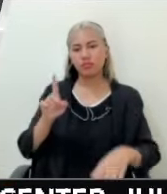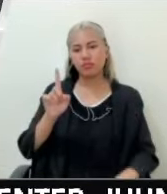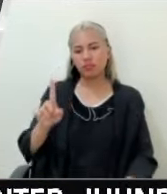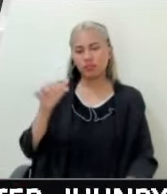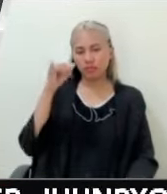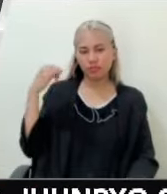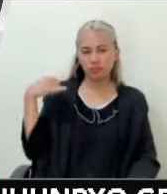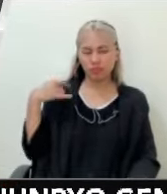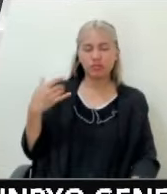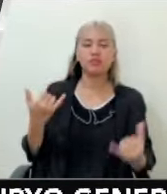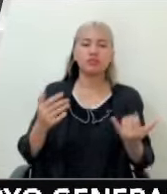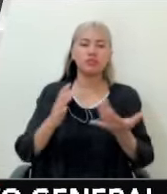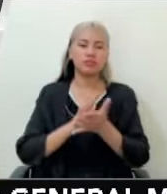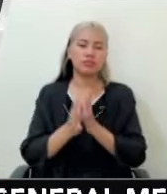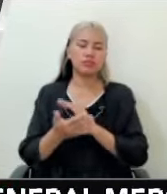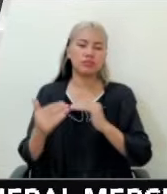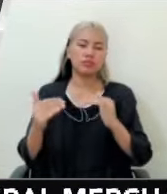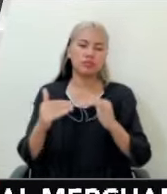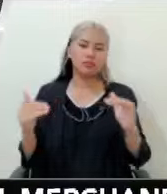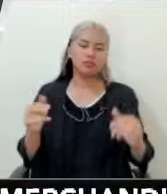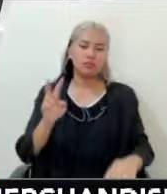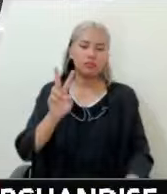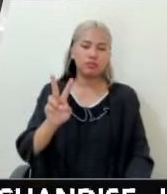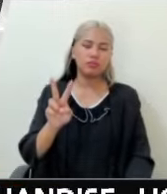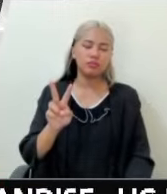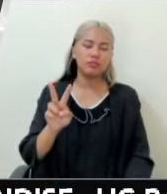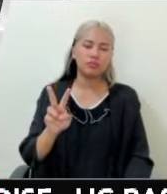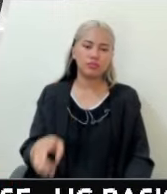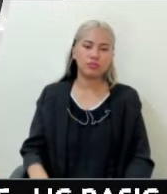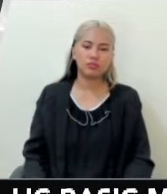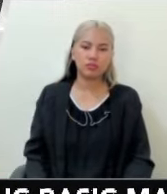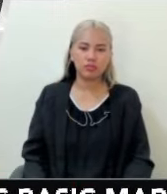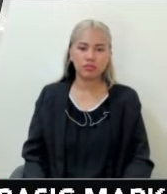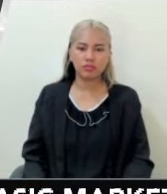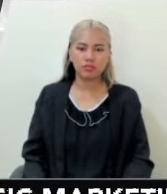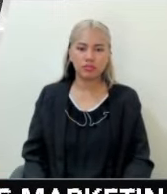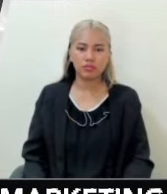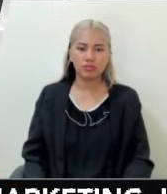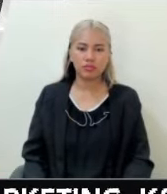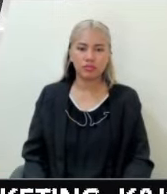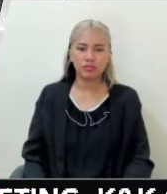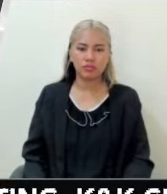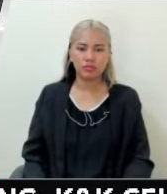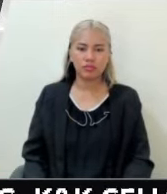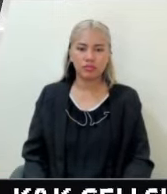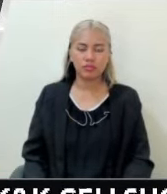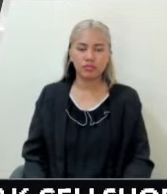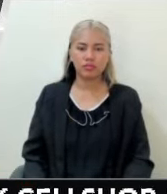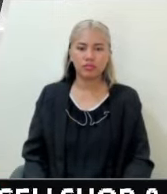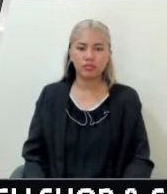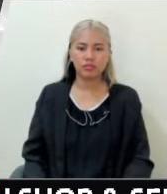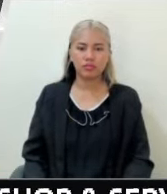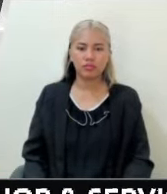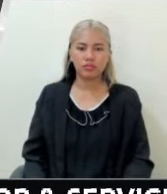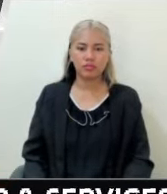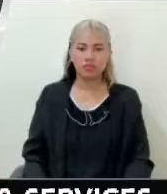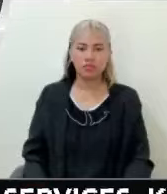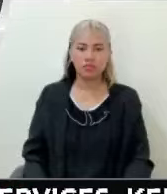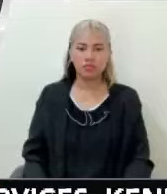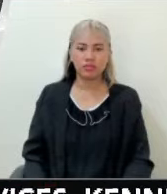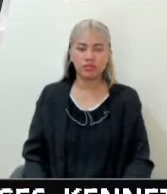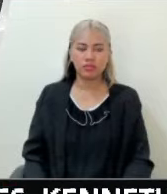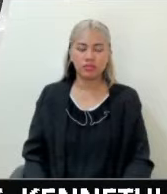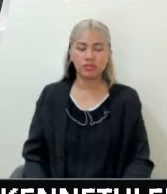na po ng base sa Sudden eruption kagabi Okay pero wala pa naman Hong it will take